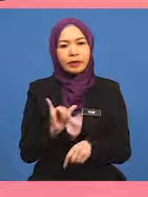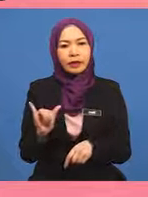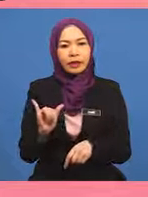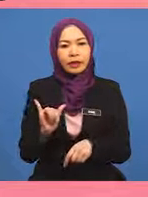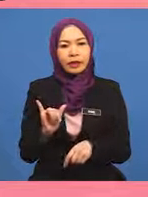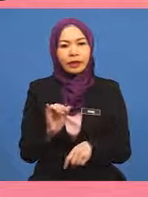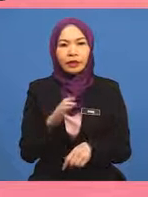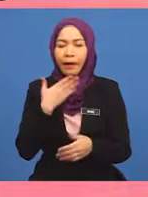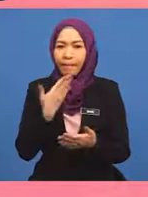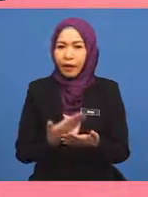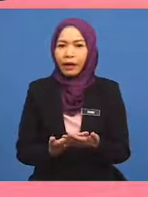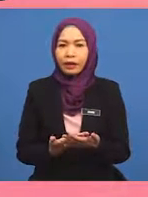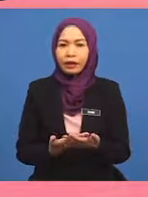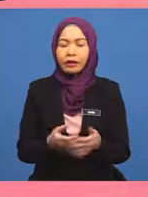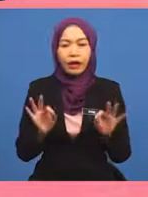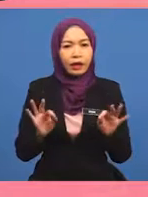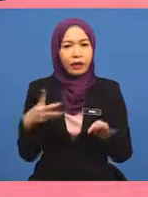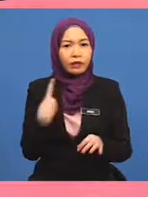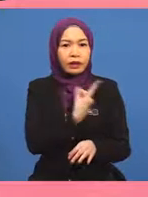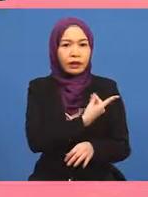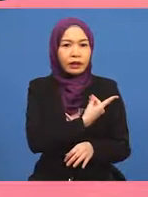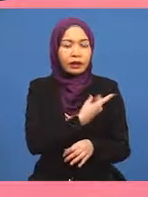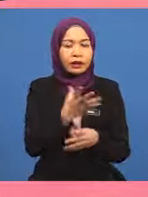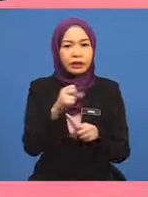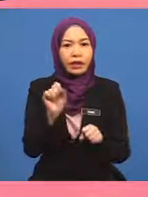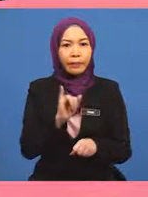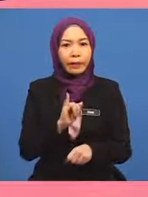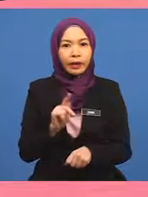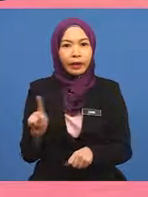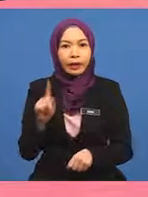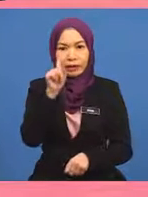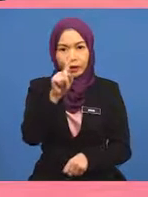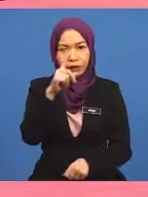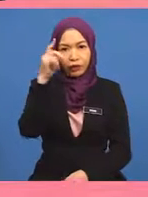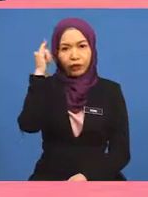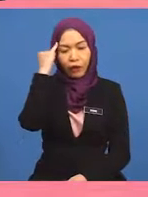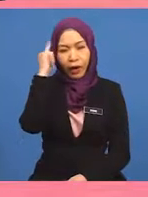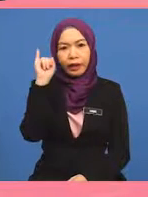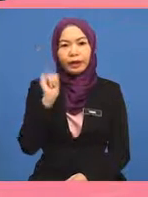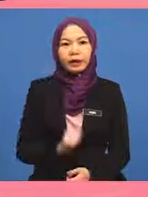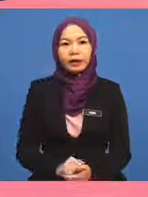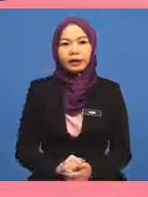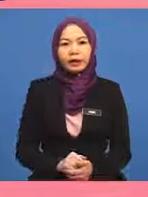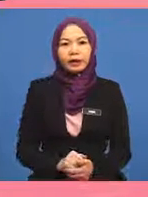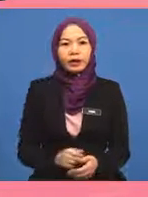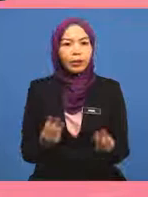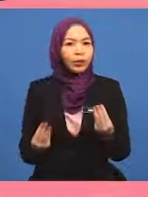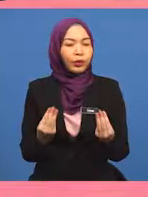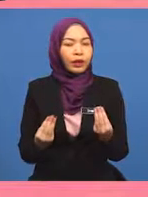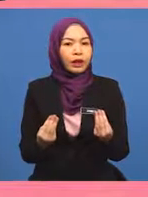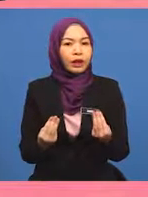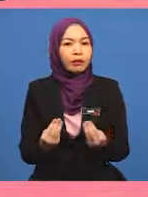hanya menghasilkan satu idea, ada kemungkinan idea tersebut bukan